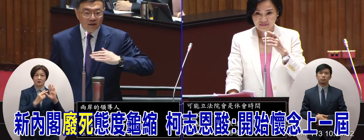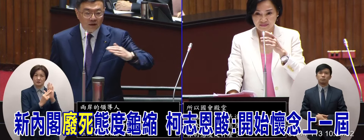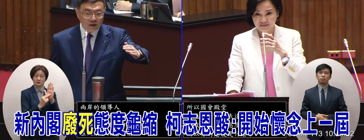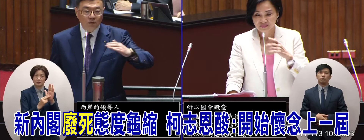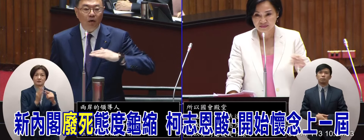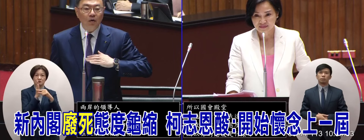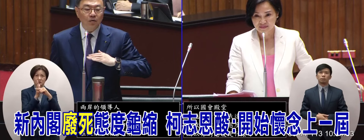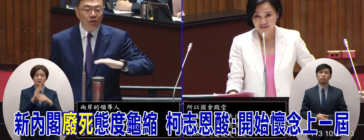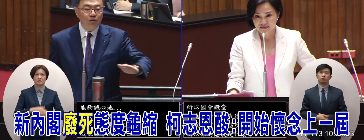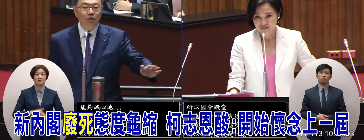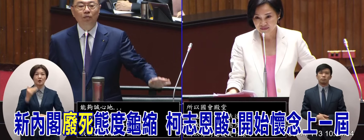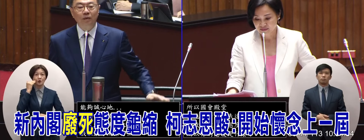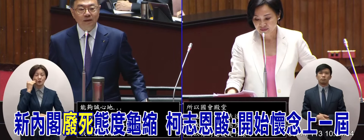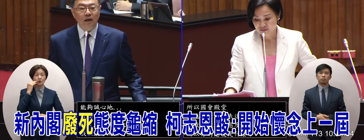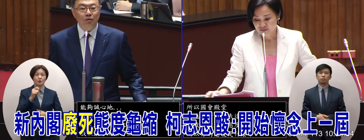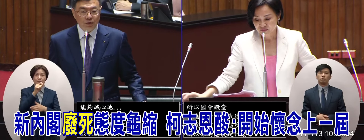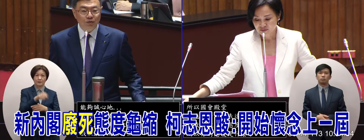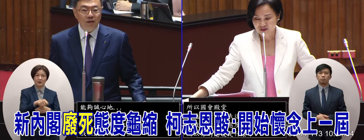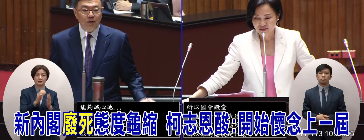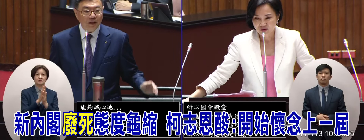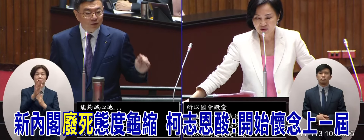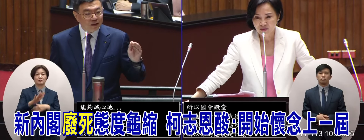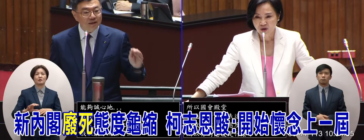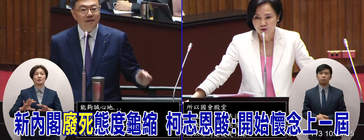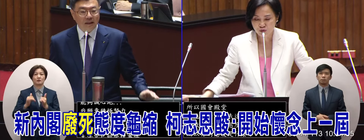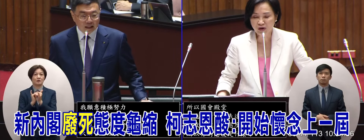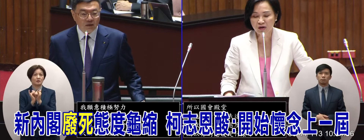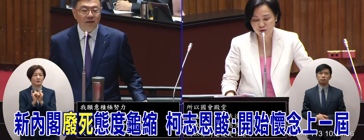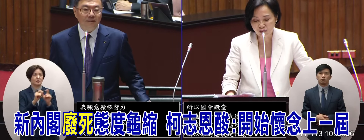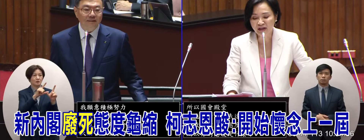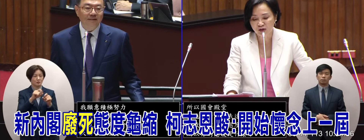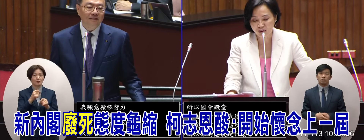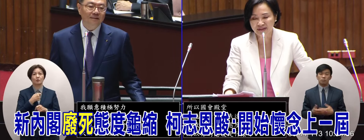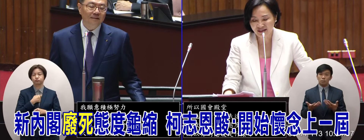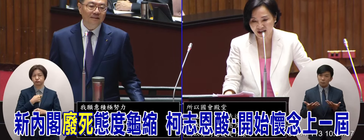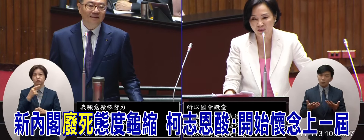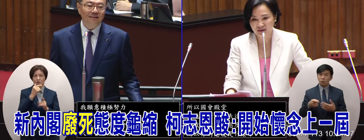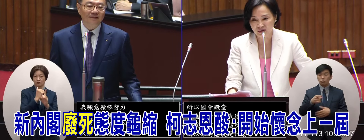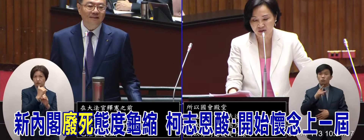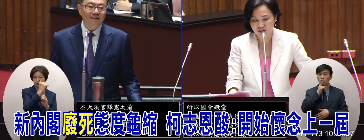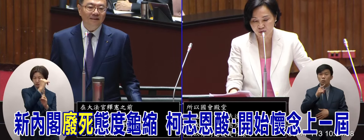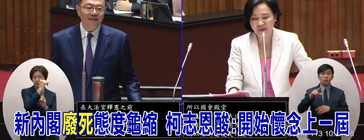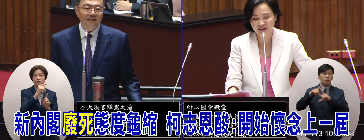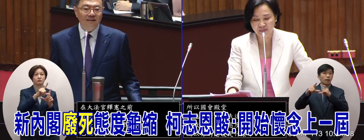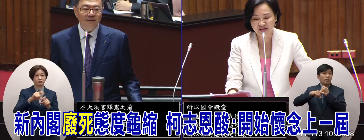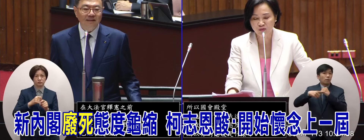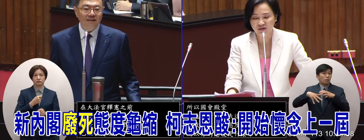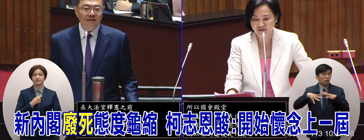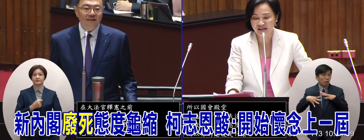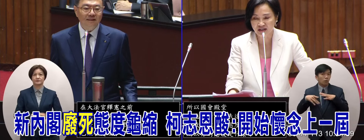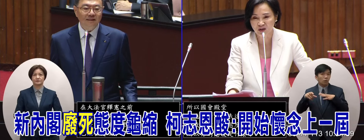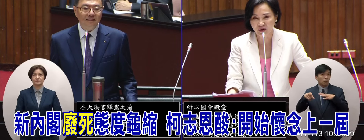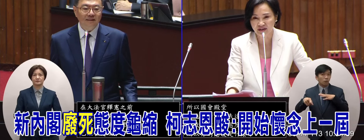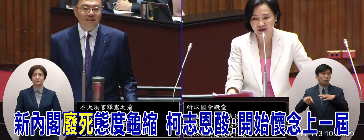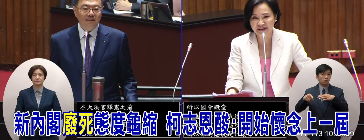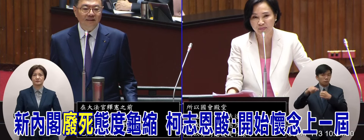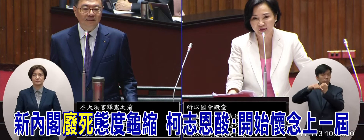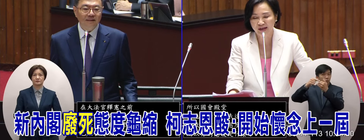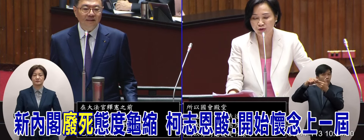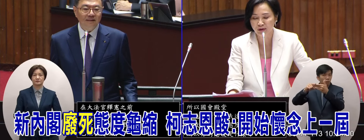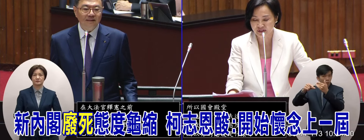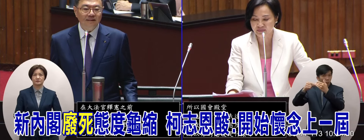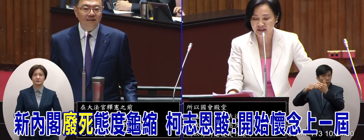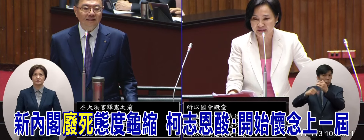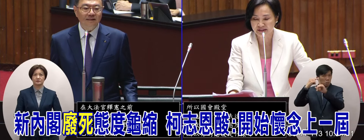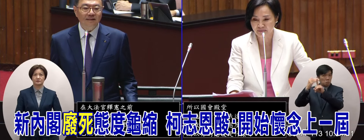是你我共同所有国人要去遵循的，因为他的位阶是很高的。 所以你说大法官呢、基本上面这是我们法上的规定，他也